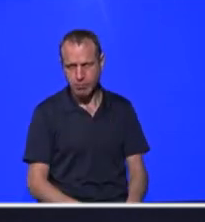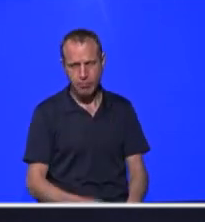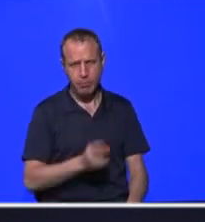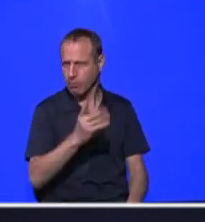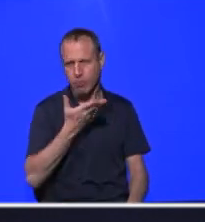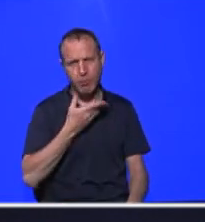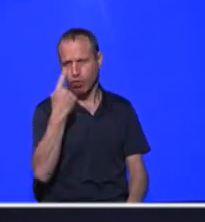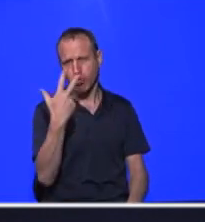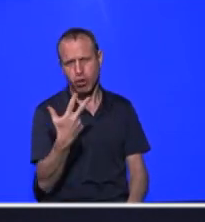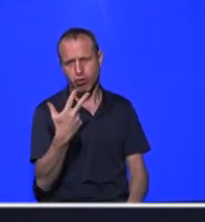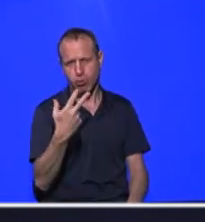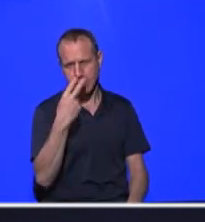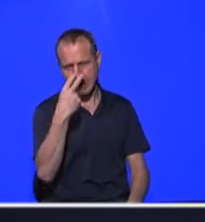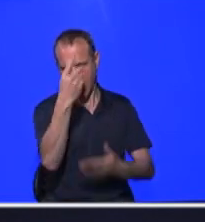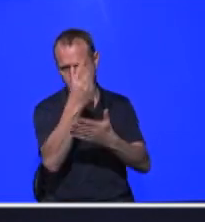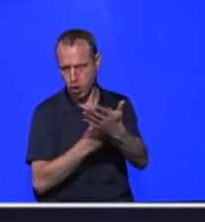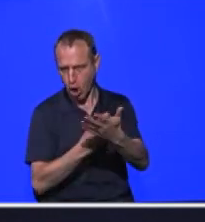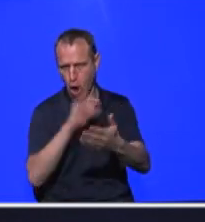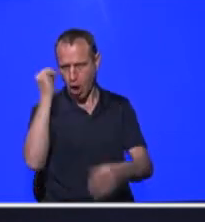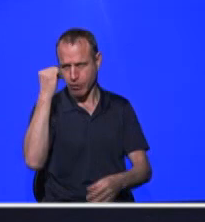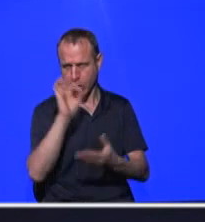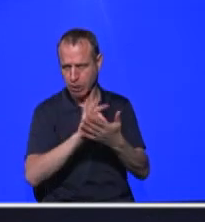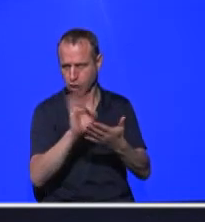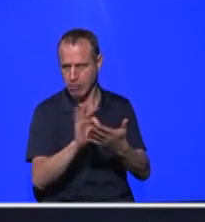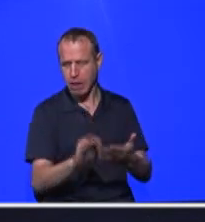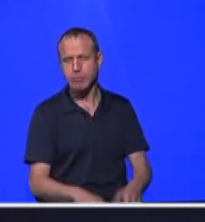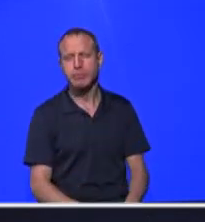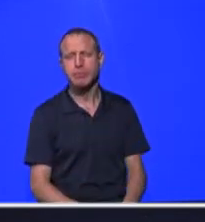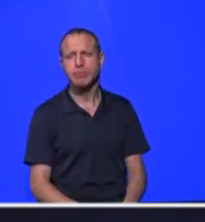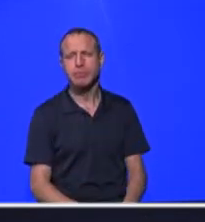לא קיבלתי שליש, הסתכלתי על הדוח שהעובד סוציאלי התרשמה.